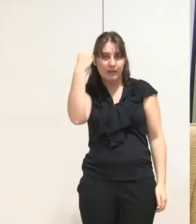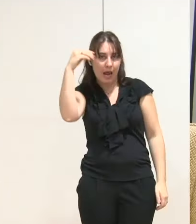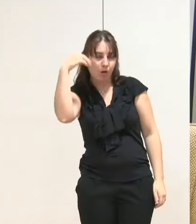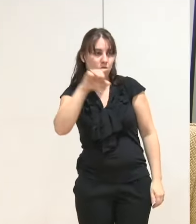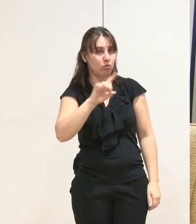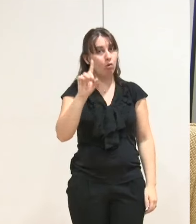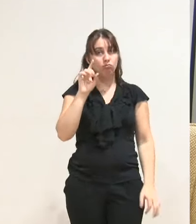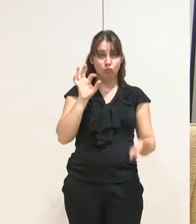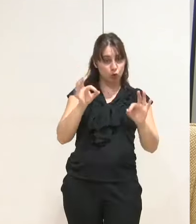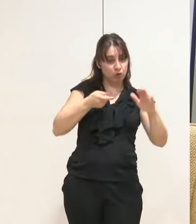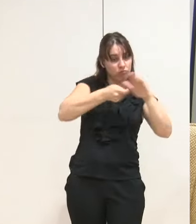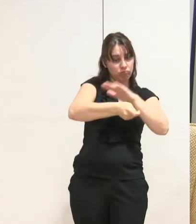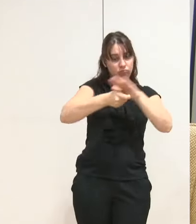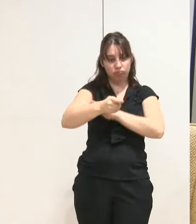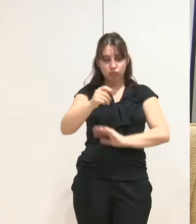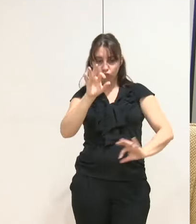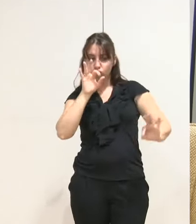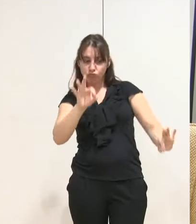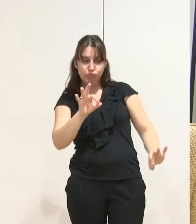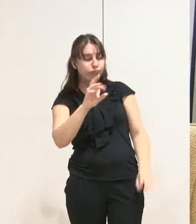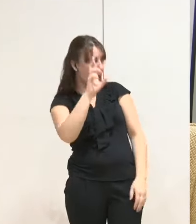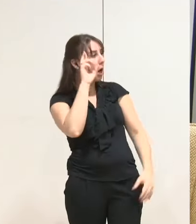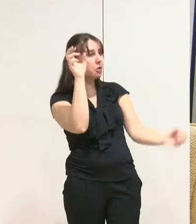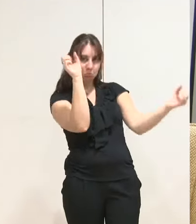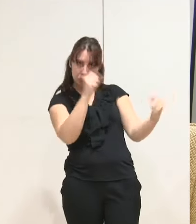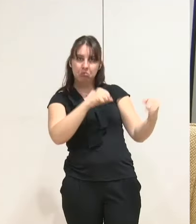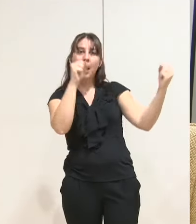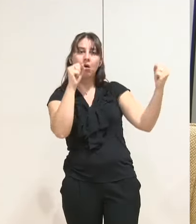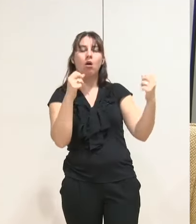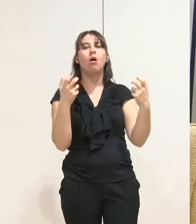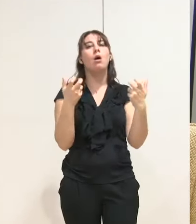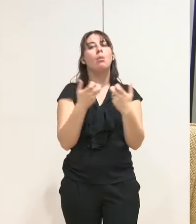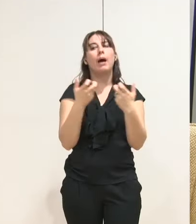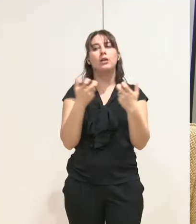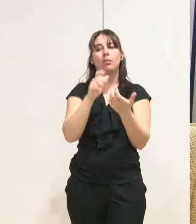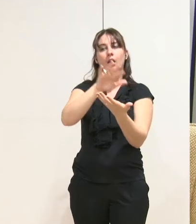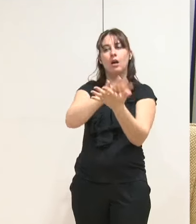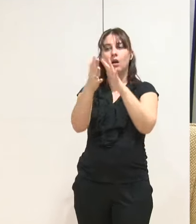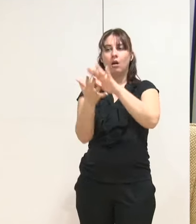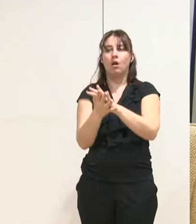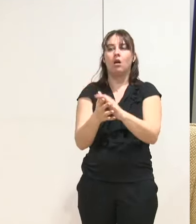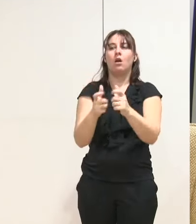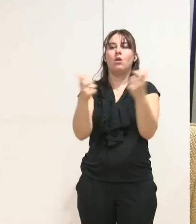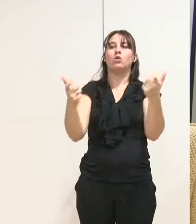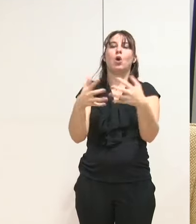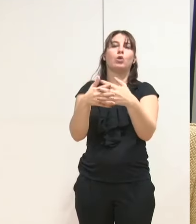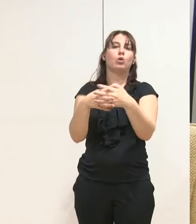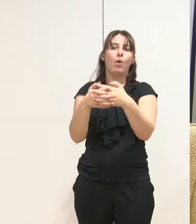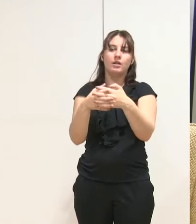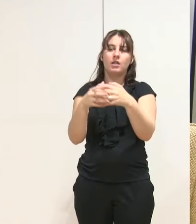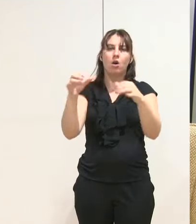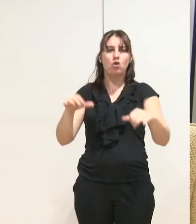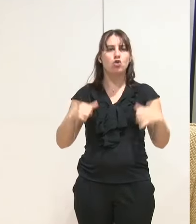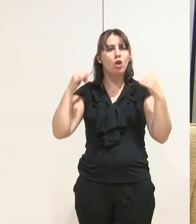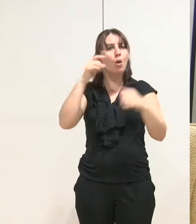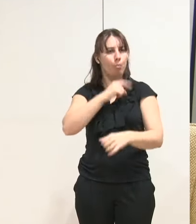subventions sont à notre sens totalement justifiées je pense ainsi à à l'association centre de loisirs jeune police nationale qui